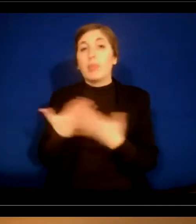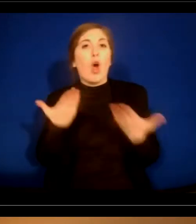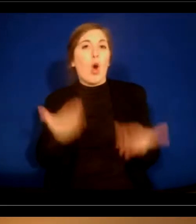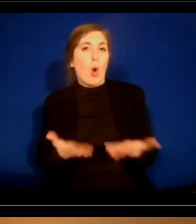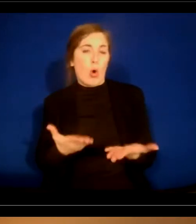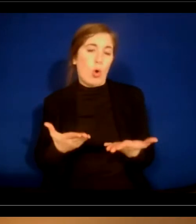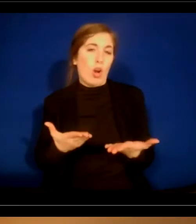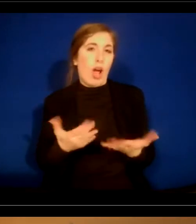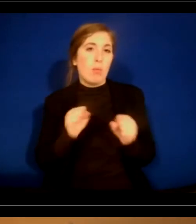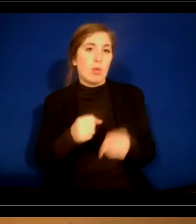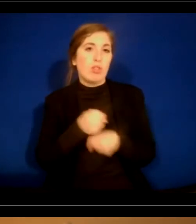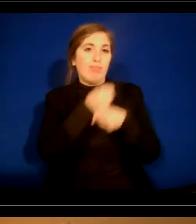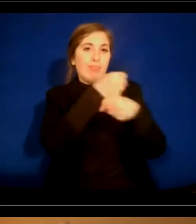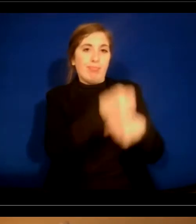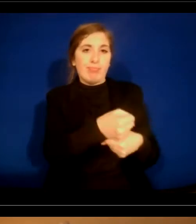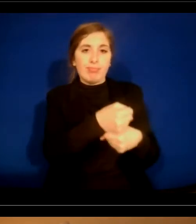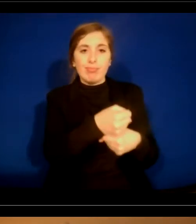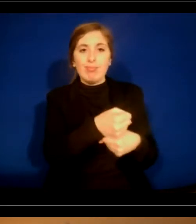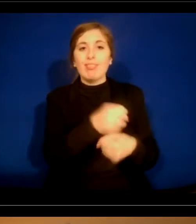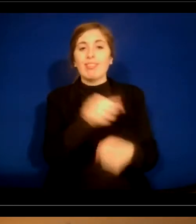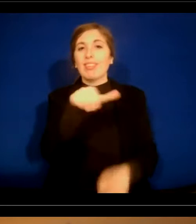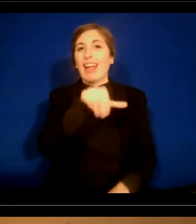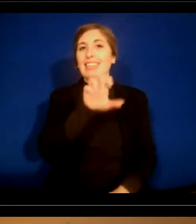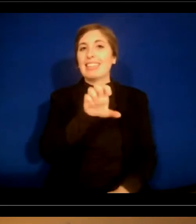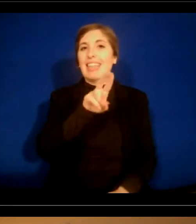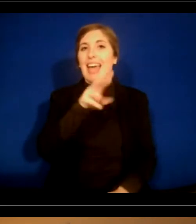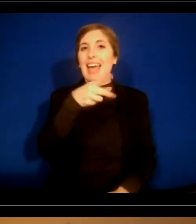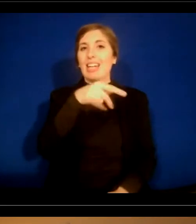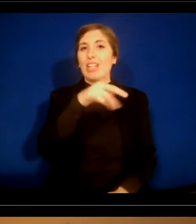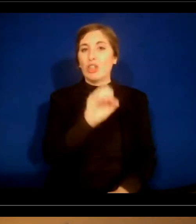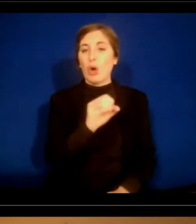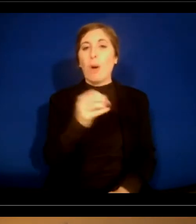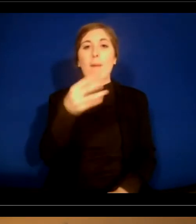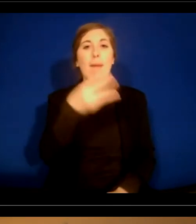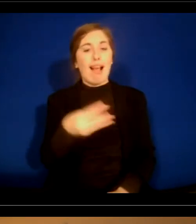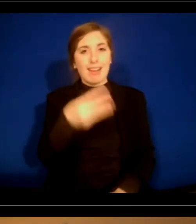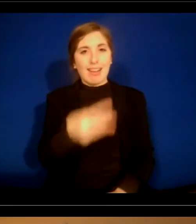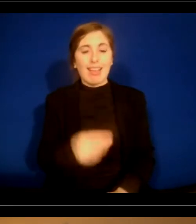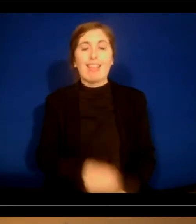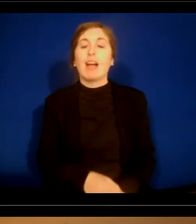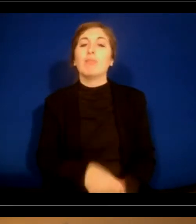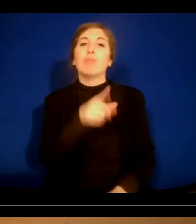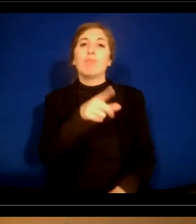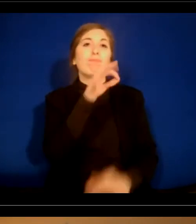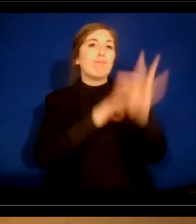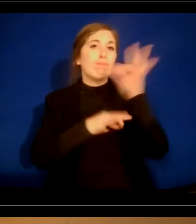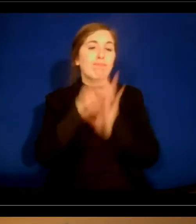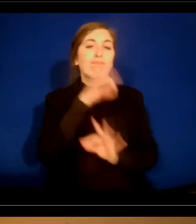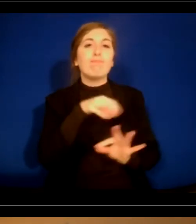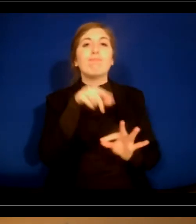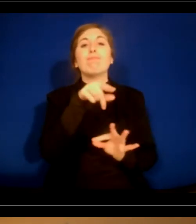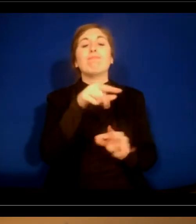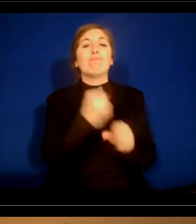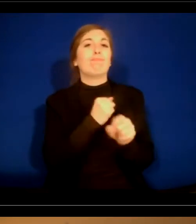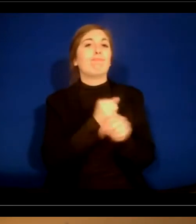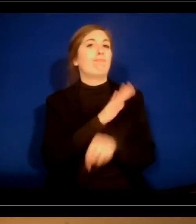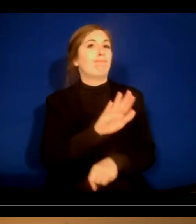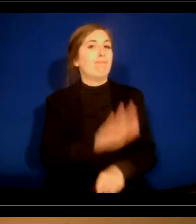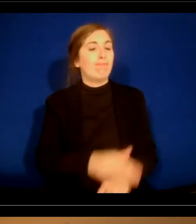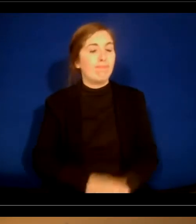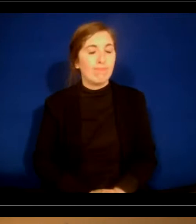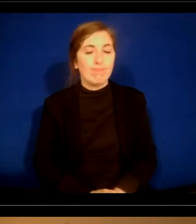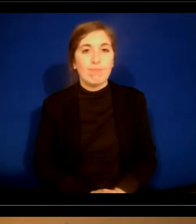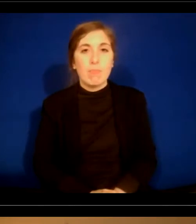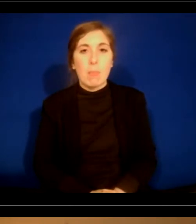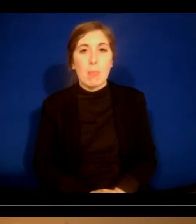spazio a Sergio Malacrida, che invece ci descriverà il loro lavoro.